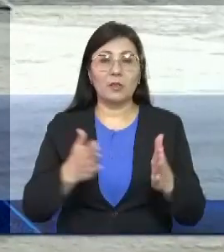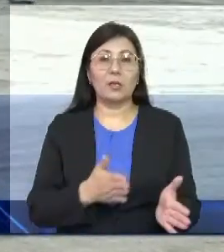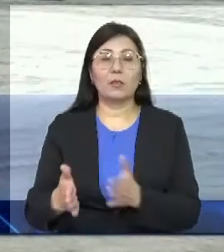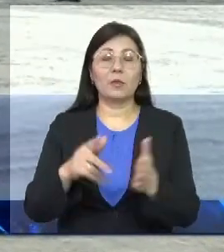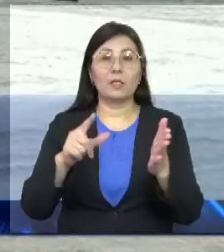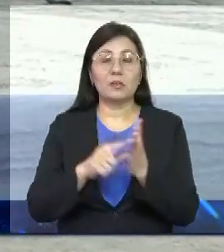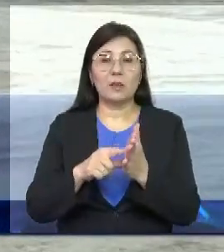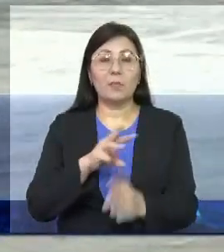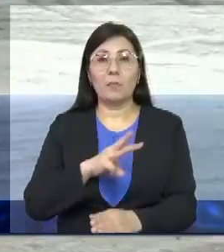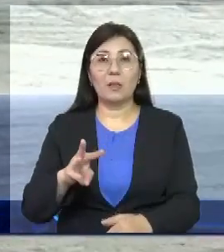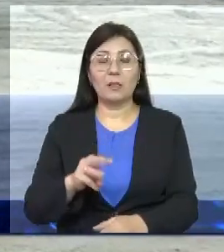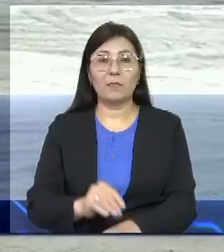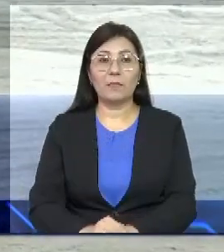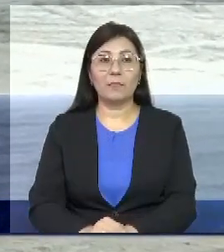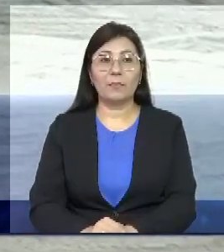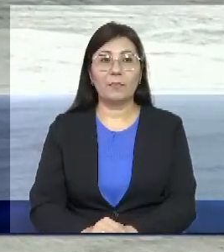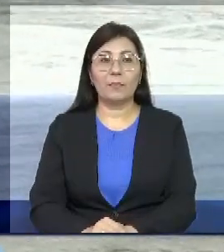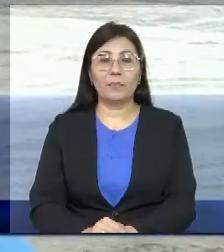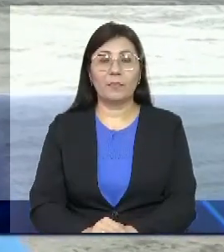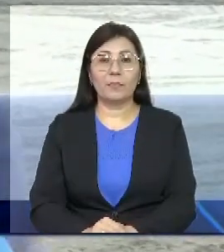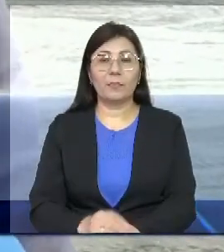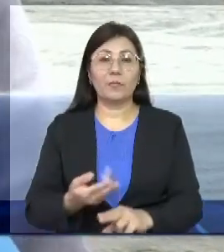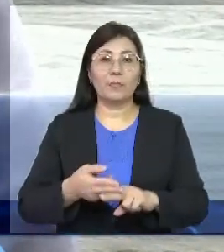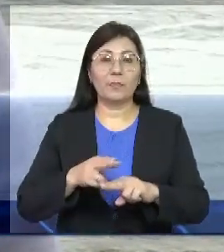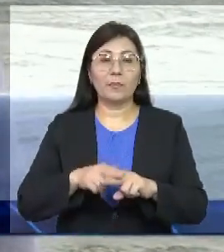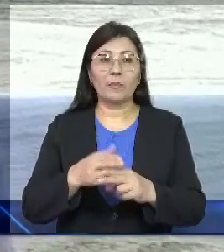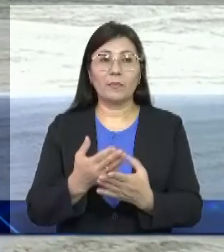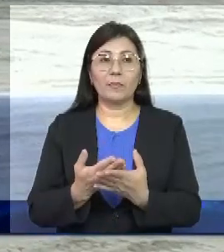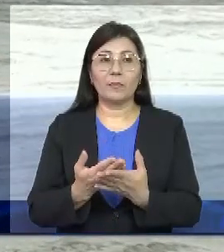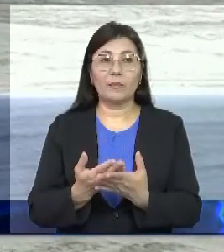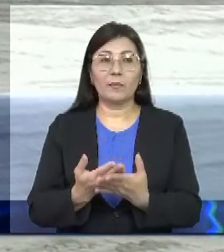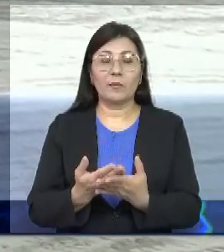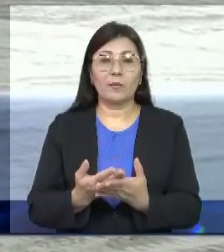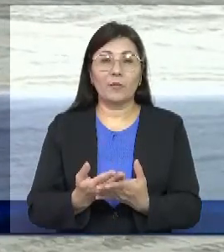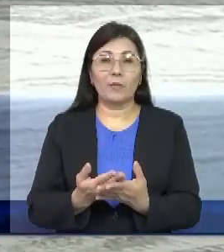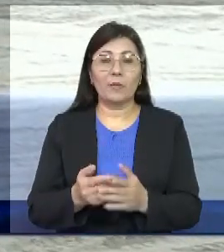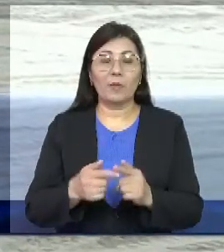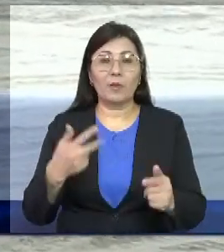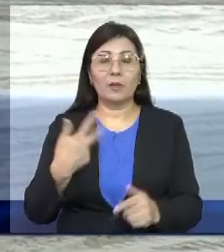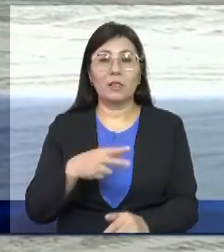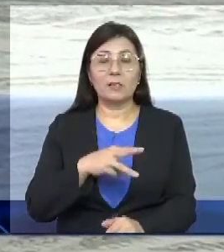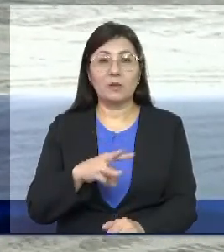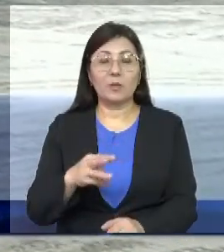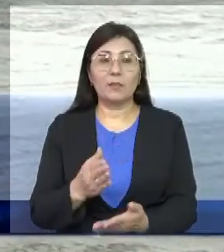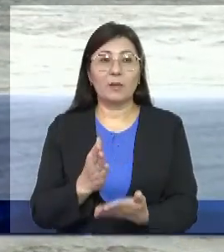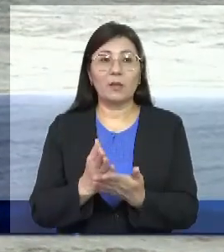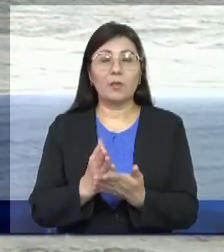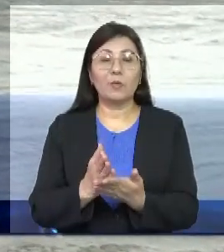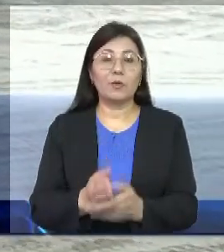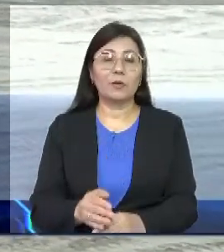7 метров, в местах примыкания к Батамше будет до 9 метров, там будет полностью